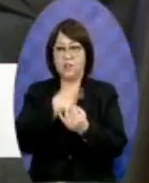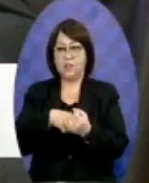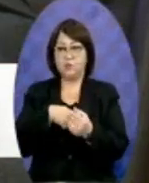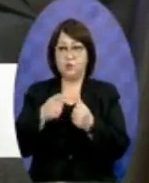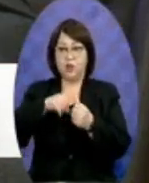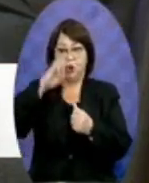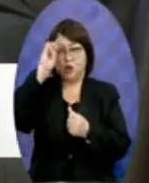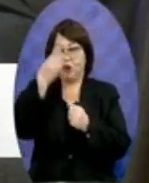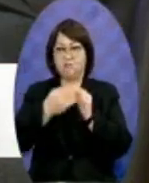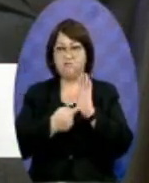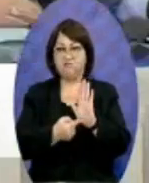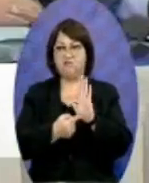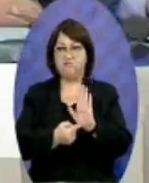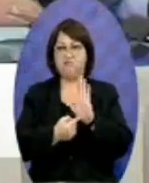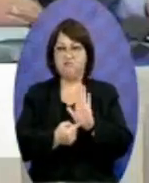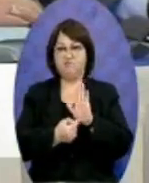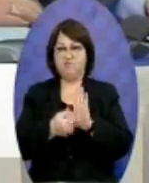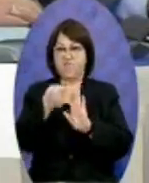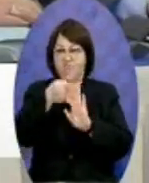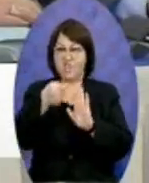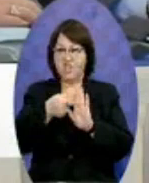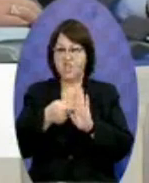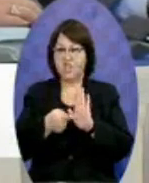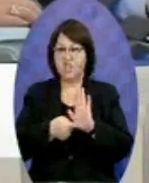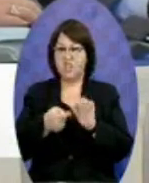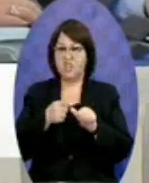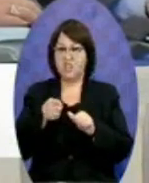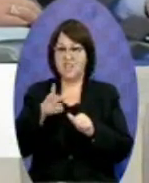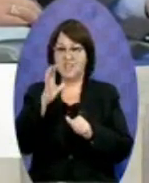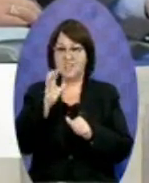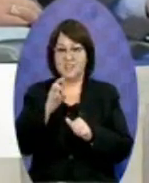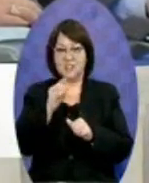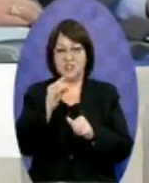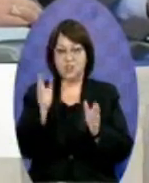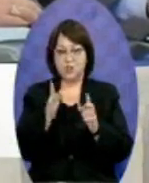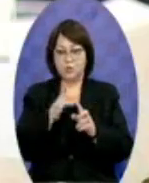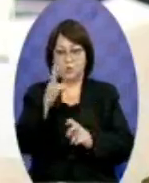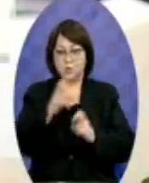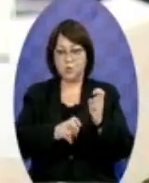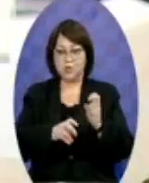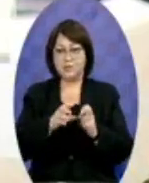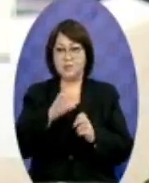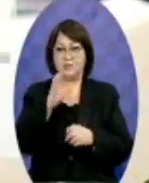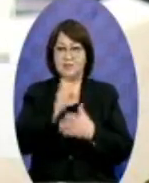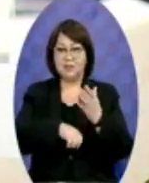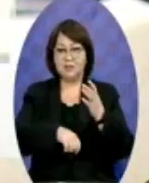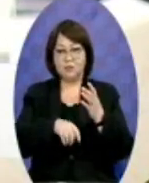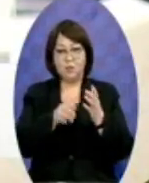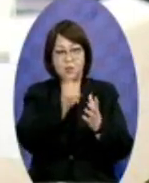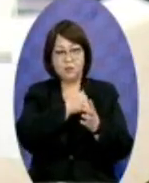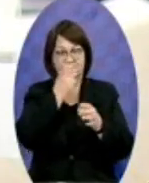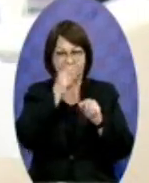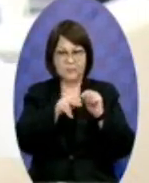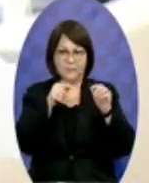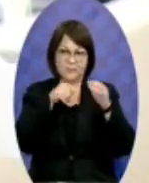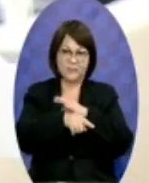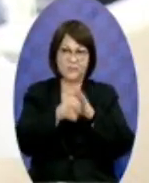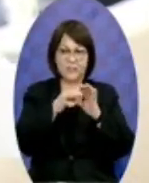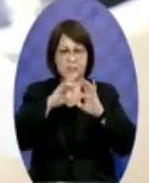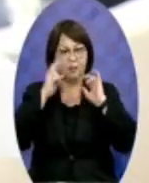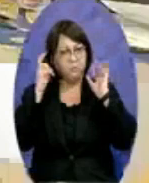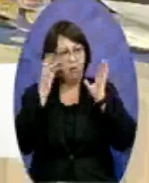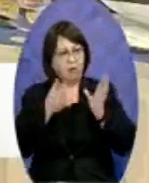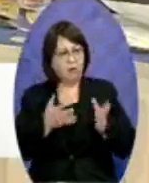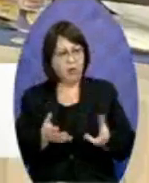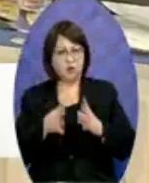нийт зарлаж байна. Мөн тус сангийн удирдлагуудад хэрэг үүсгэн шалгаж хэлсэн. Үүнд нийгэм илүү анхаарал хандуулах болсон. Гэтэл жижиг дунд